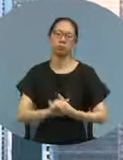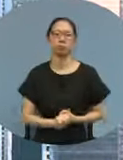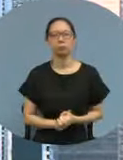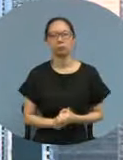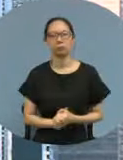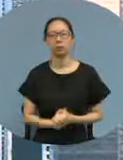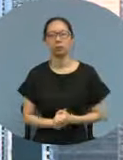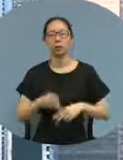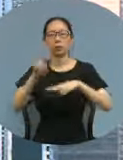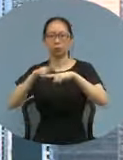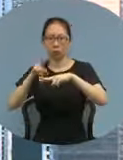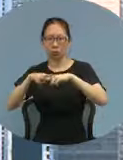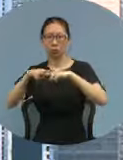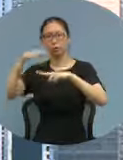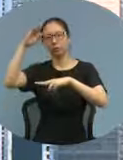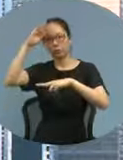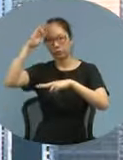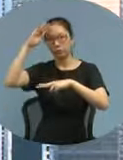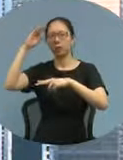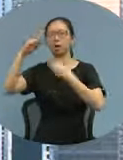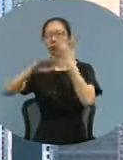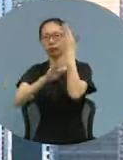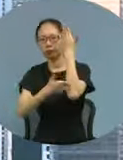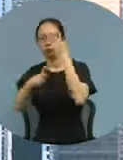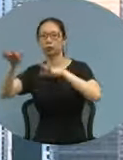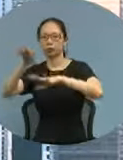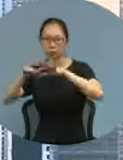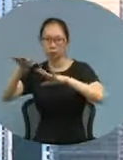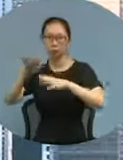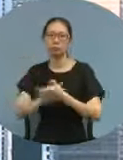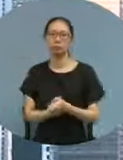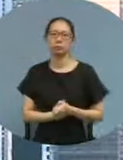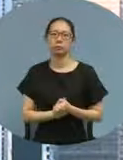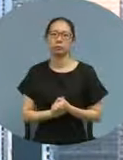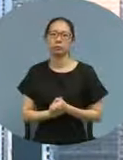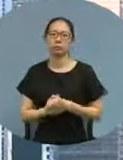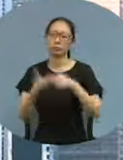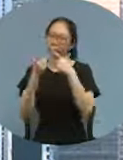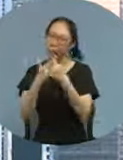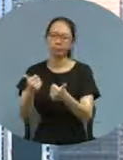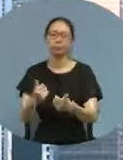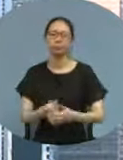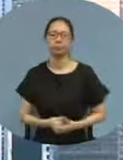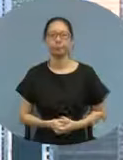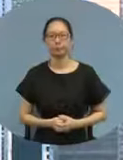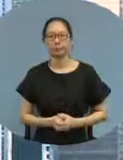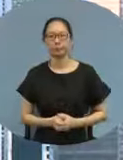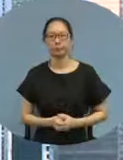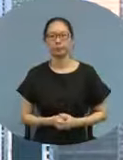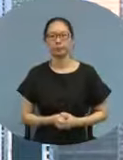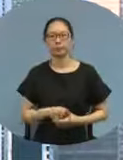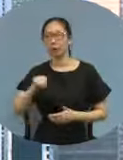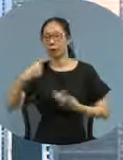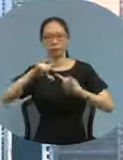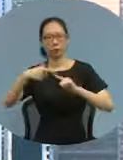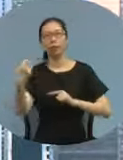圍，所以由內地機關依法，亦都是依內地法當然你都去處理，是非常之恰當，亦